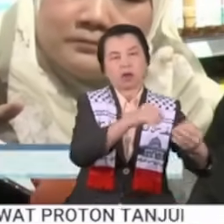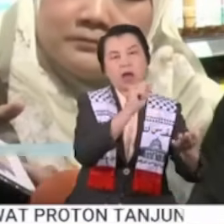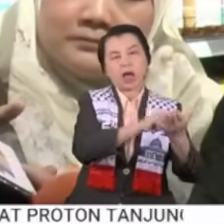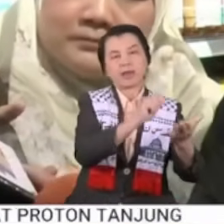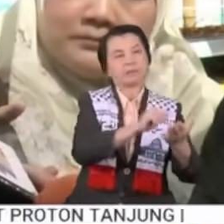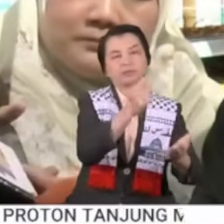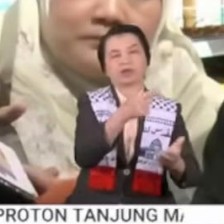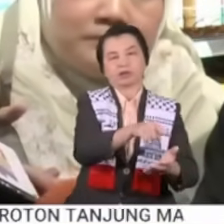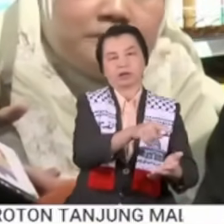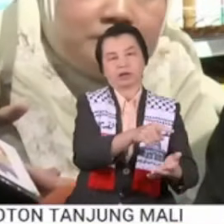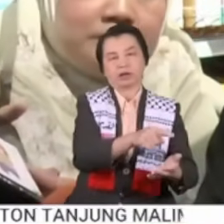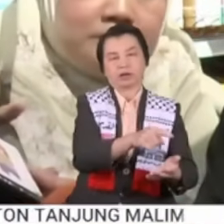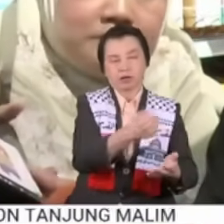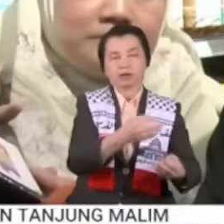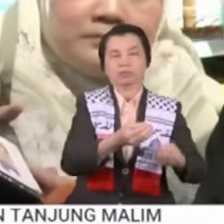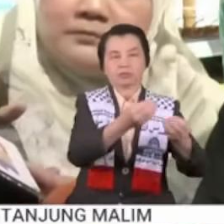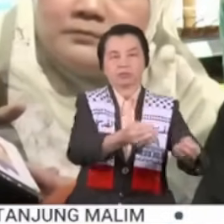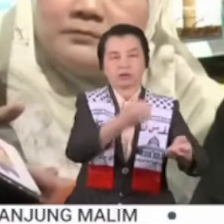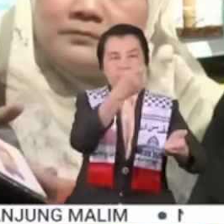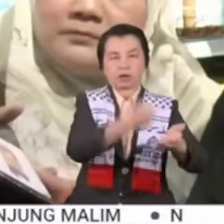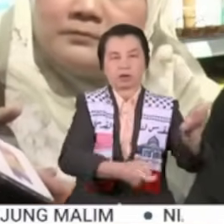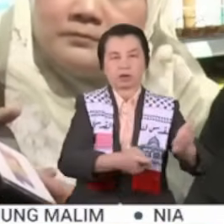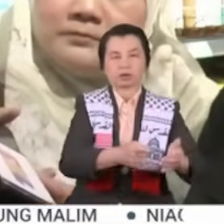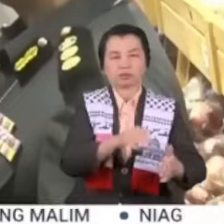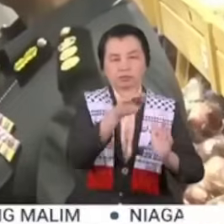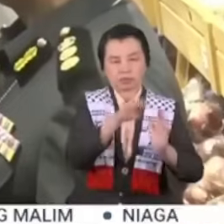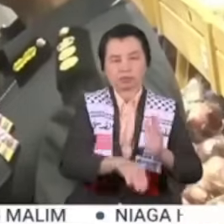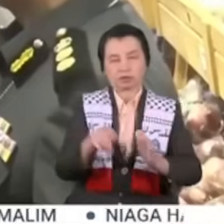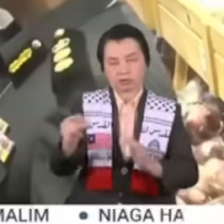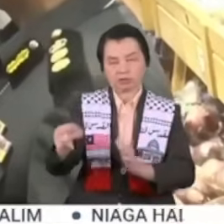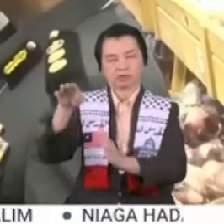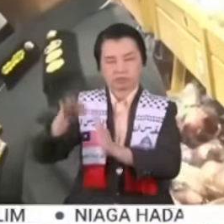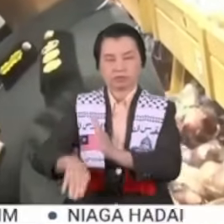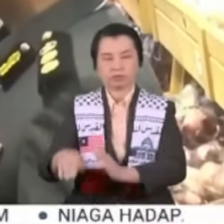sahajalah jadi dia boleh menawarkan dengan harga yang lebih